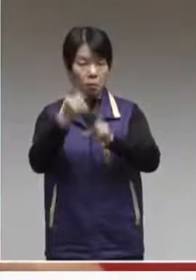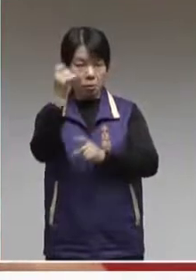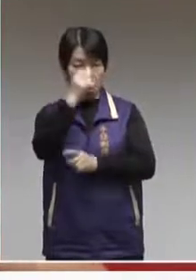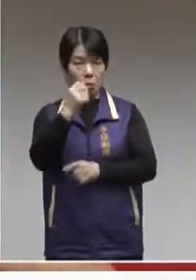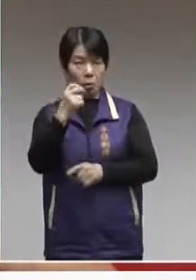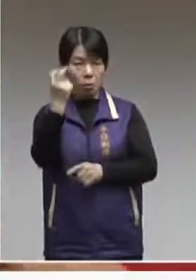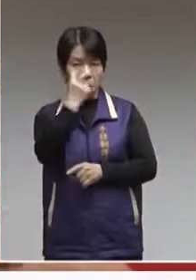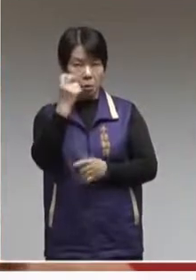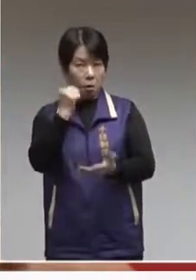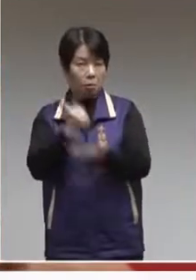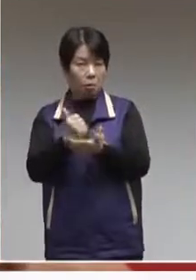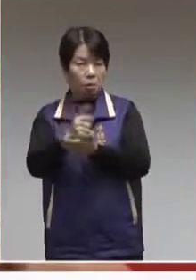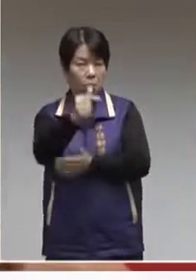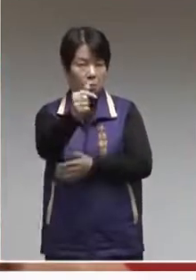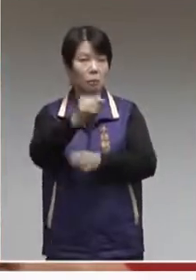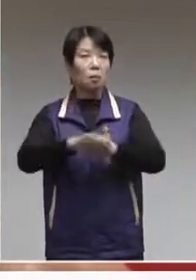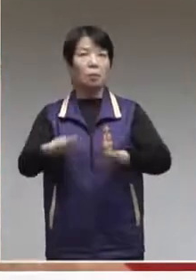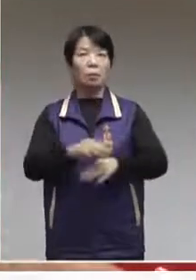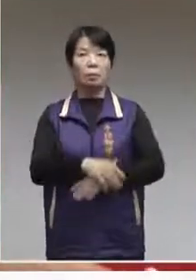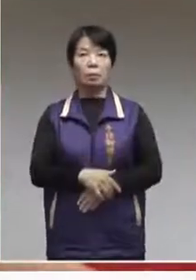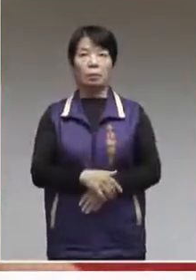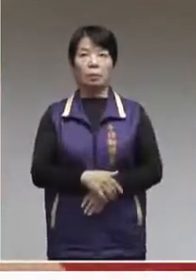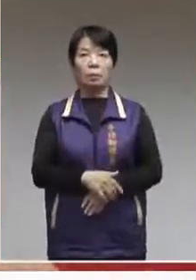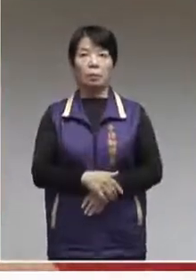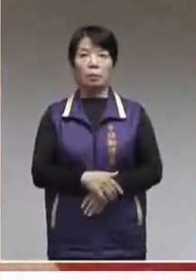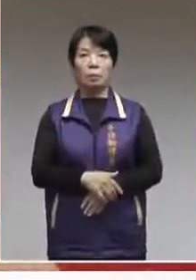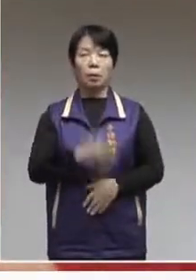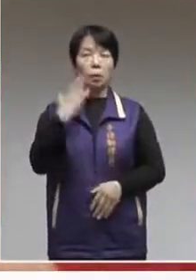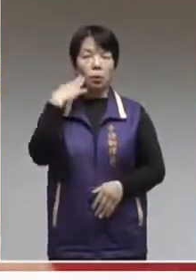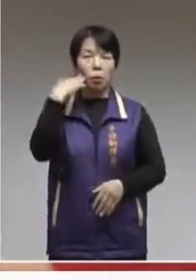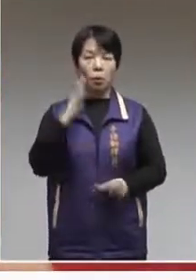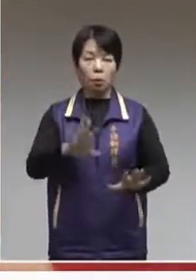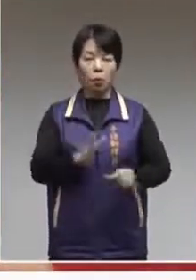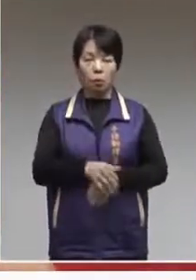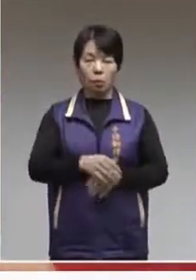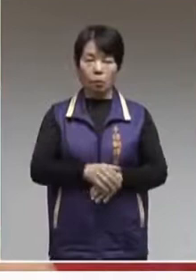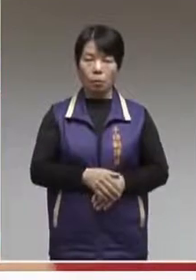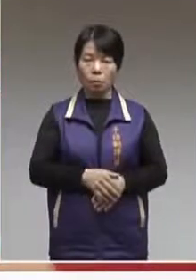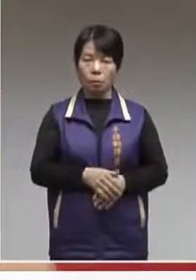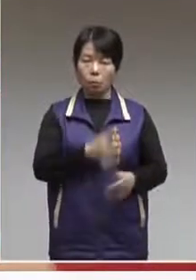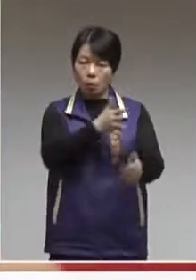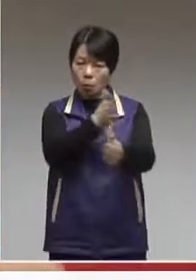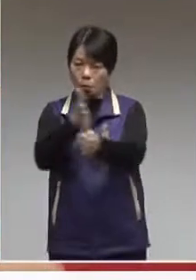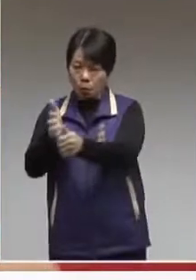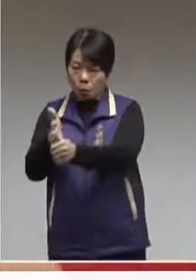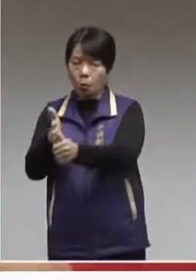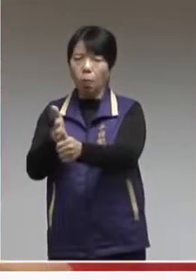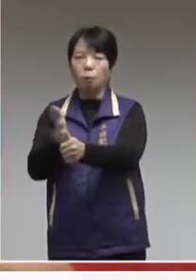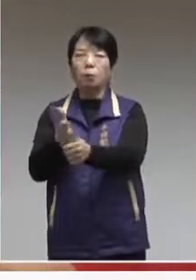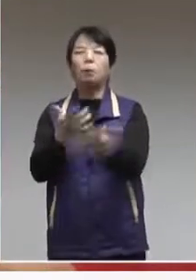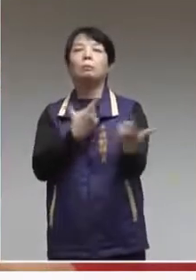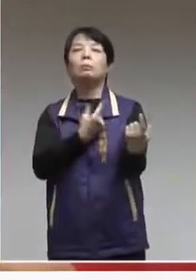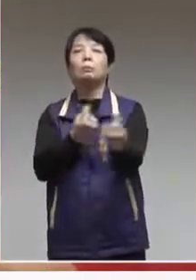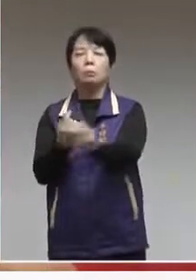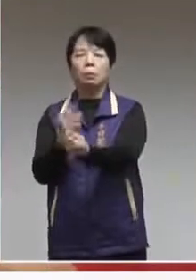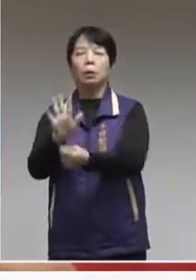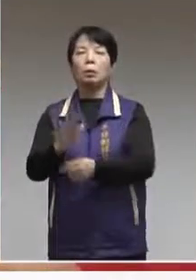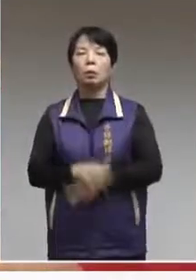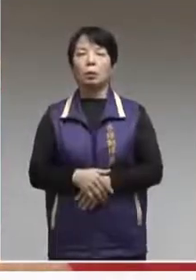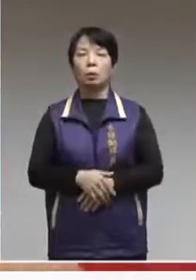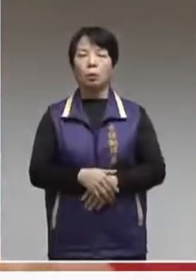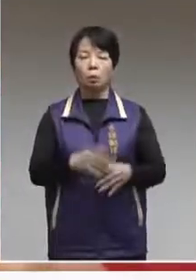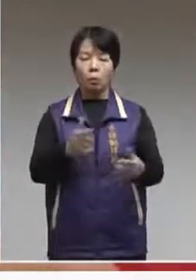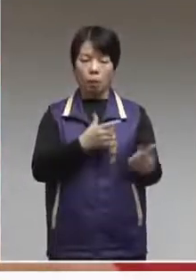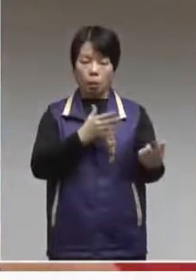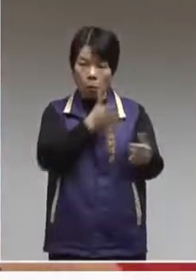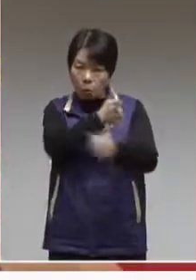可能的确诊个案就可以找到。那假如我们的疫调，因为也同步在进行，那我们疫调扩大框列